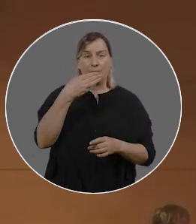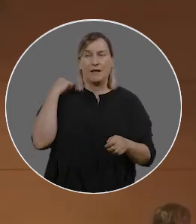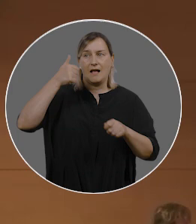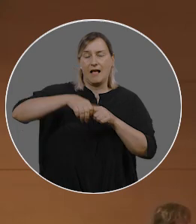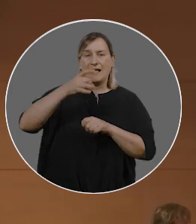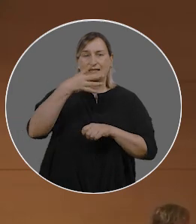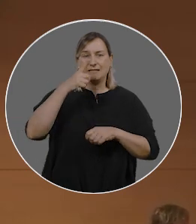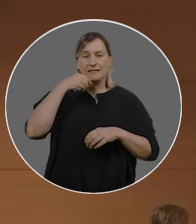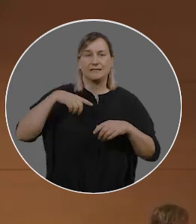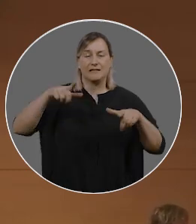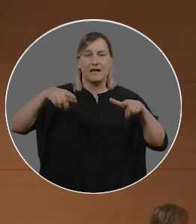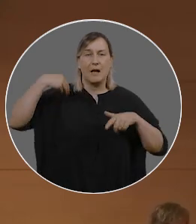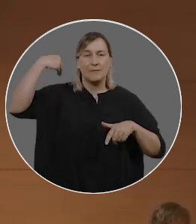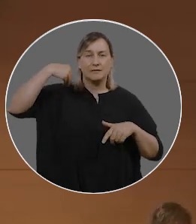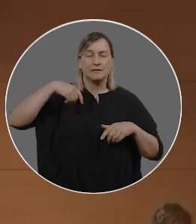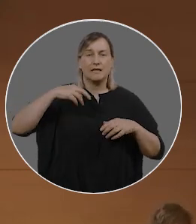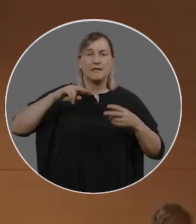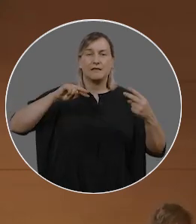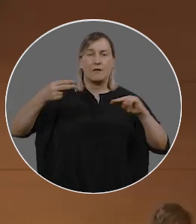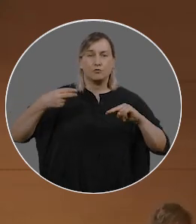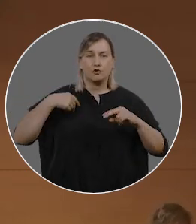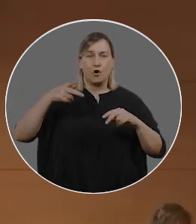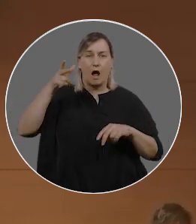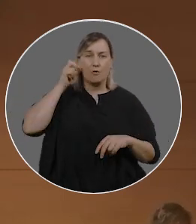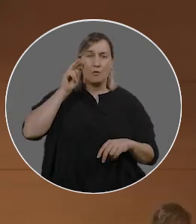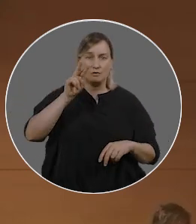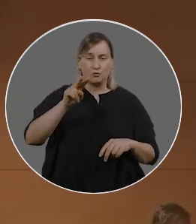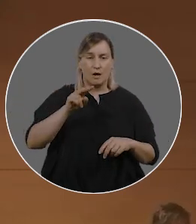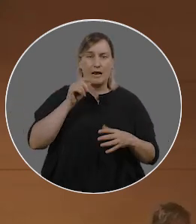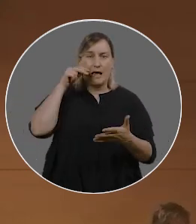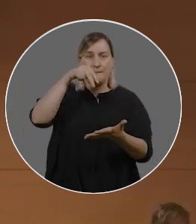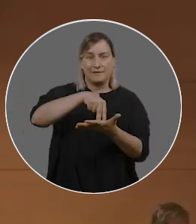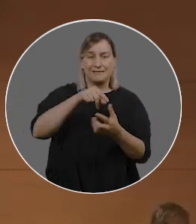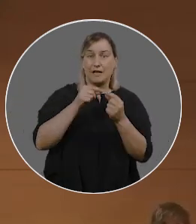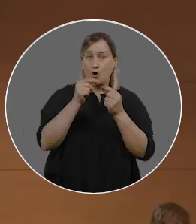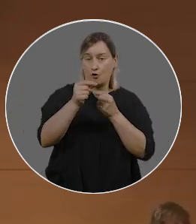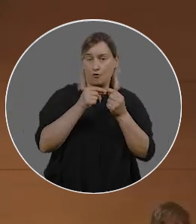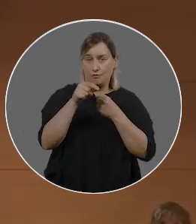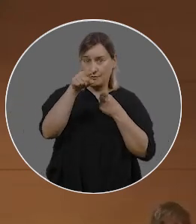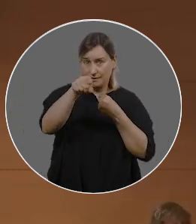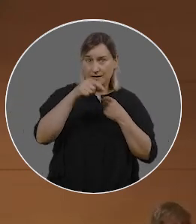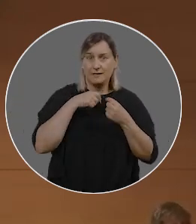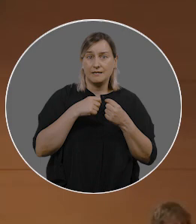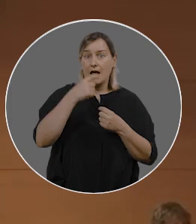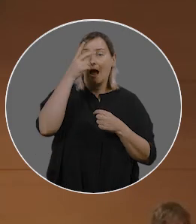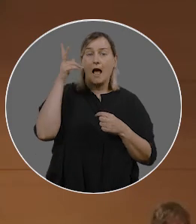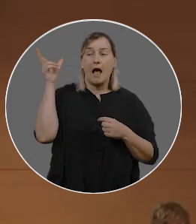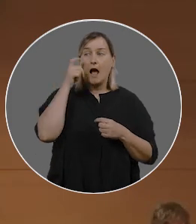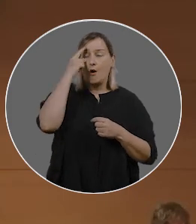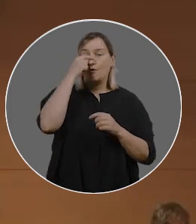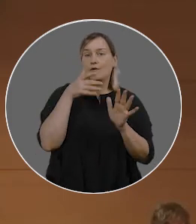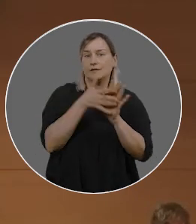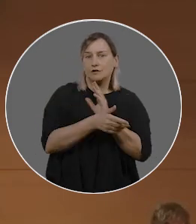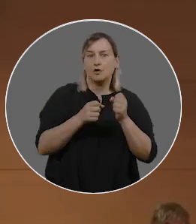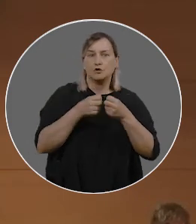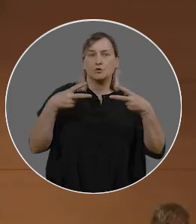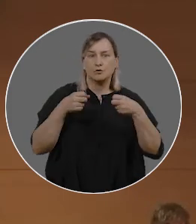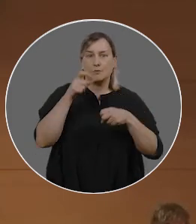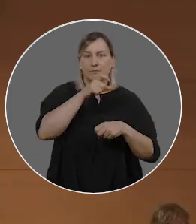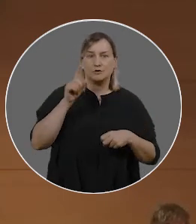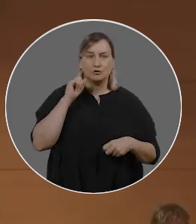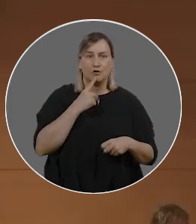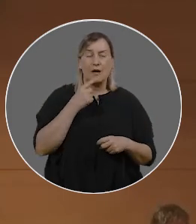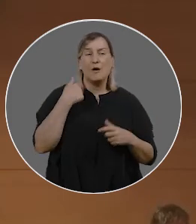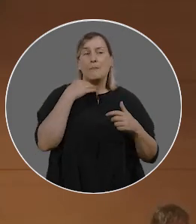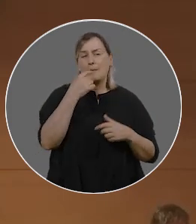L'Autònoma ja fa 15 anys que oferim un màster de traducció audiovisual presencial i en línia, i aquí tenim audiodescripció i subtitulació